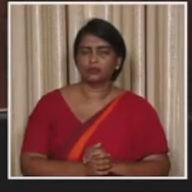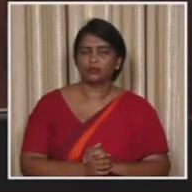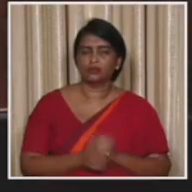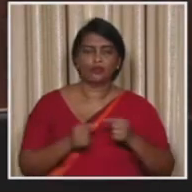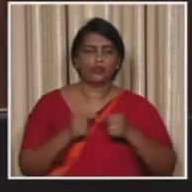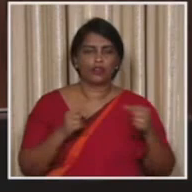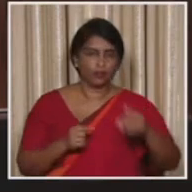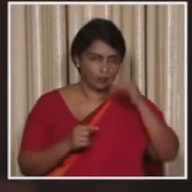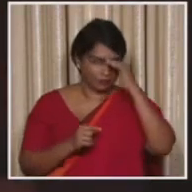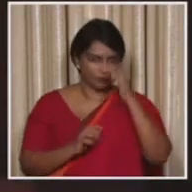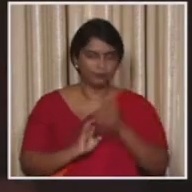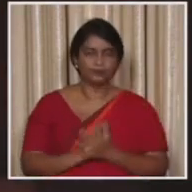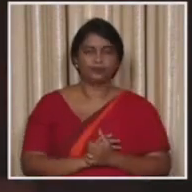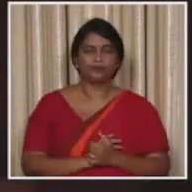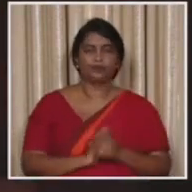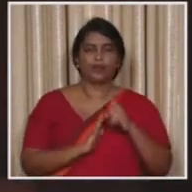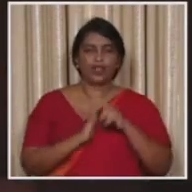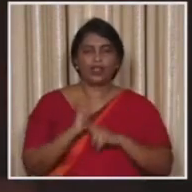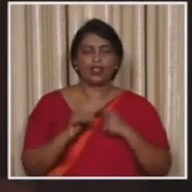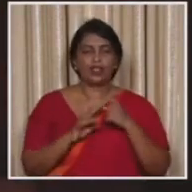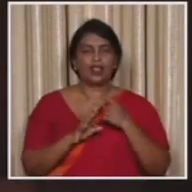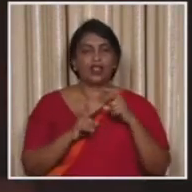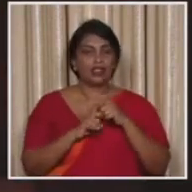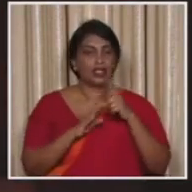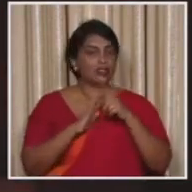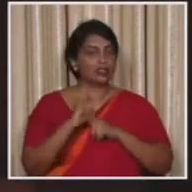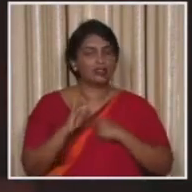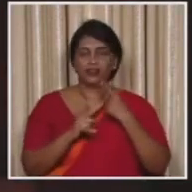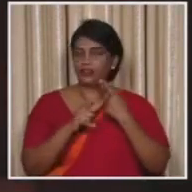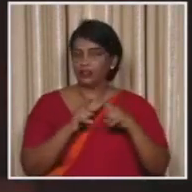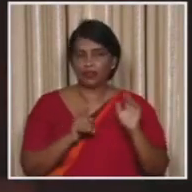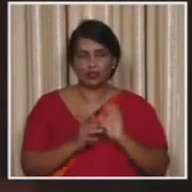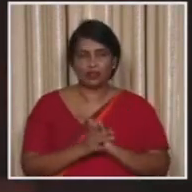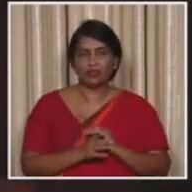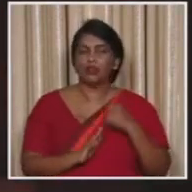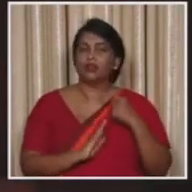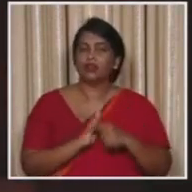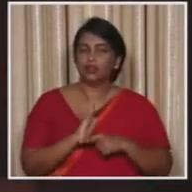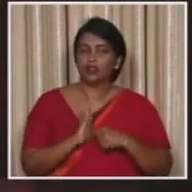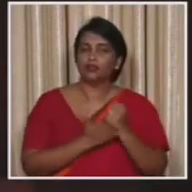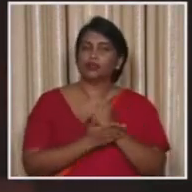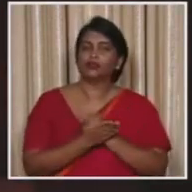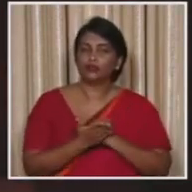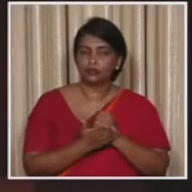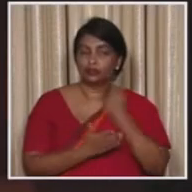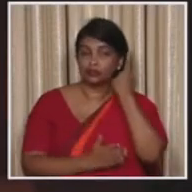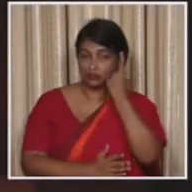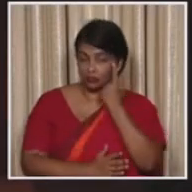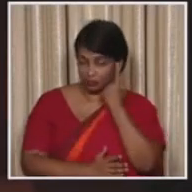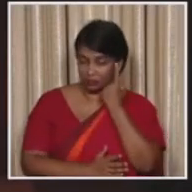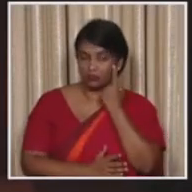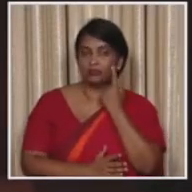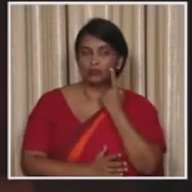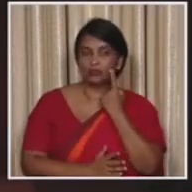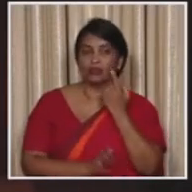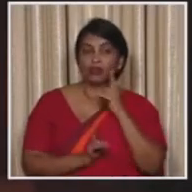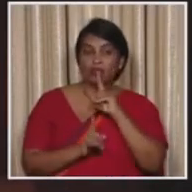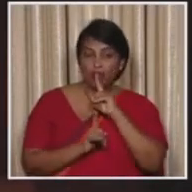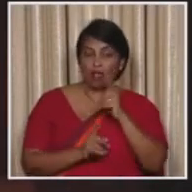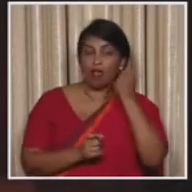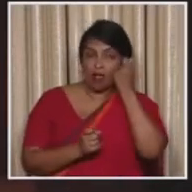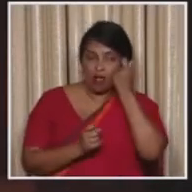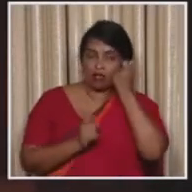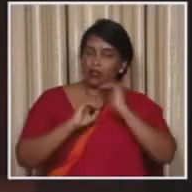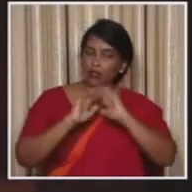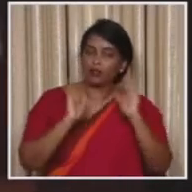විපක්ෂනායකතුමා දයන් ජයතිලක මැතිතුමා පමණක් නෙවෙයි මේ රටේ සියලුම විද්වතුන් ඉදිරිපත් කරන අදහස් උදහස්